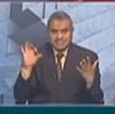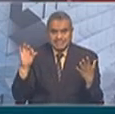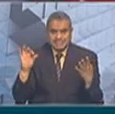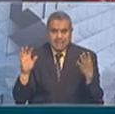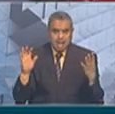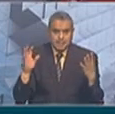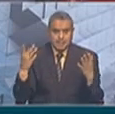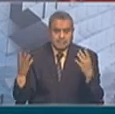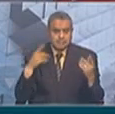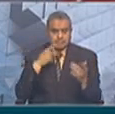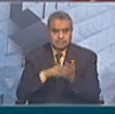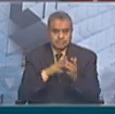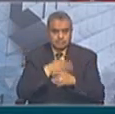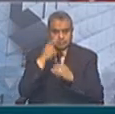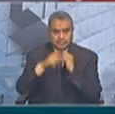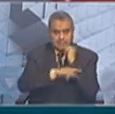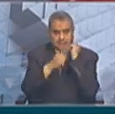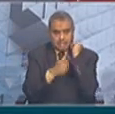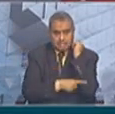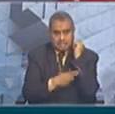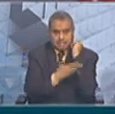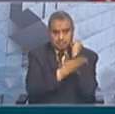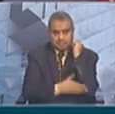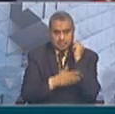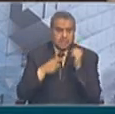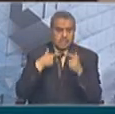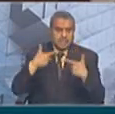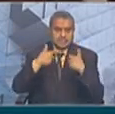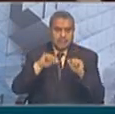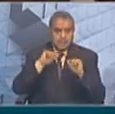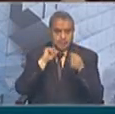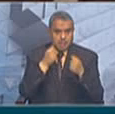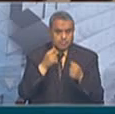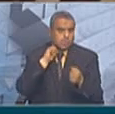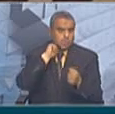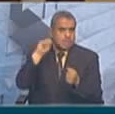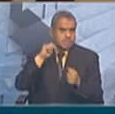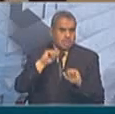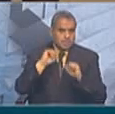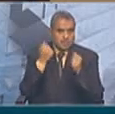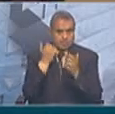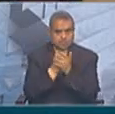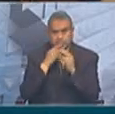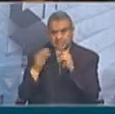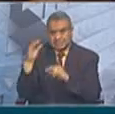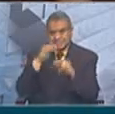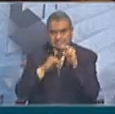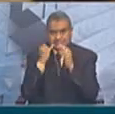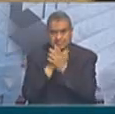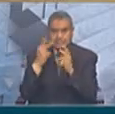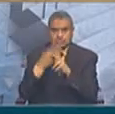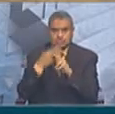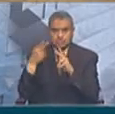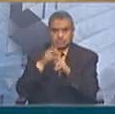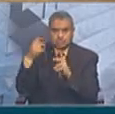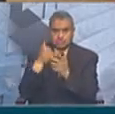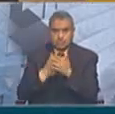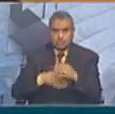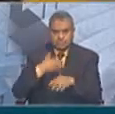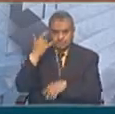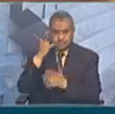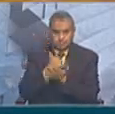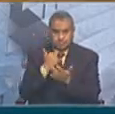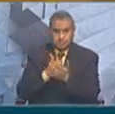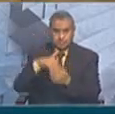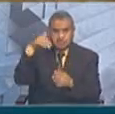مثل الإجهاض واقتناء السلاح وعقوبة الإعدام. في المقابل يطالب الديمقراطيون وعلى رأسهم المرشح